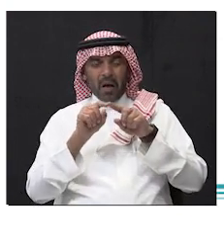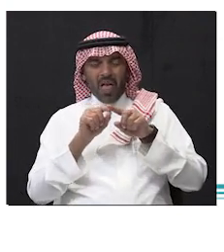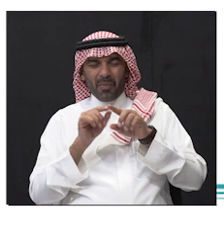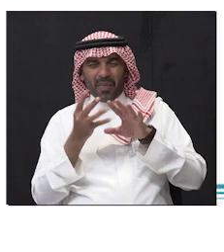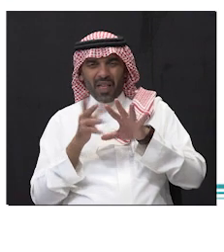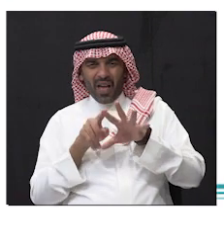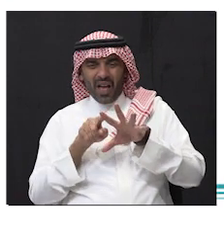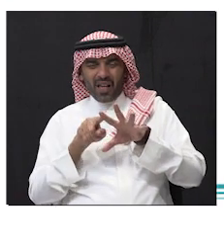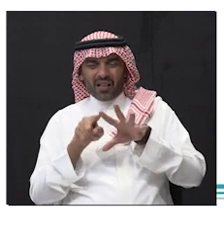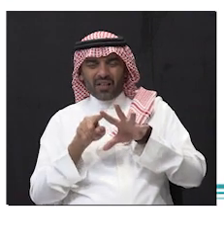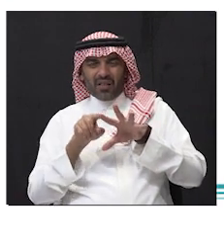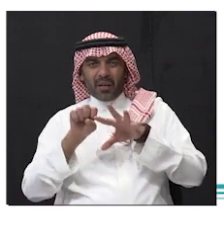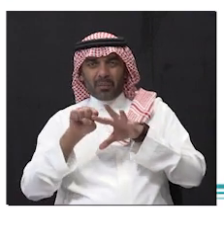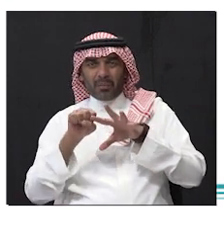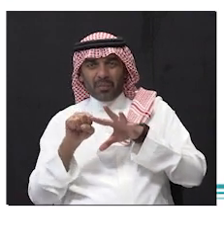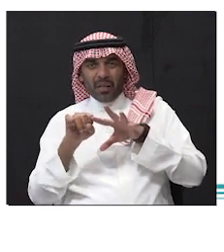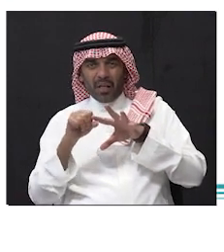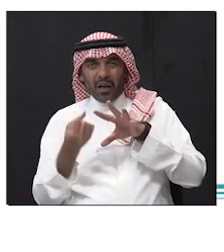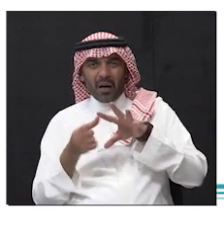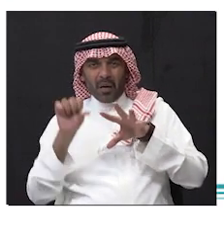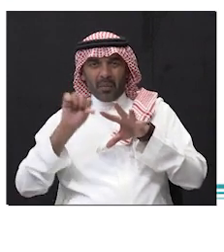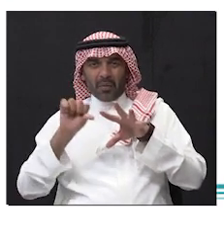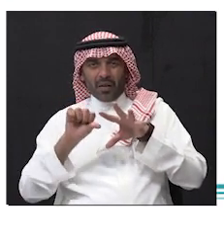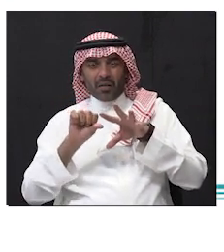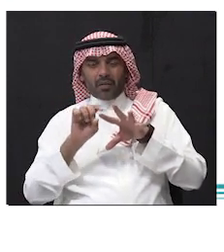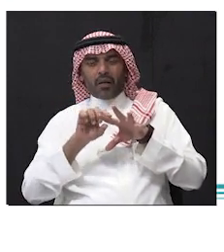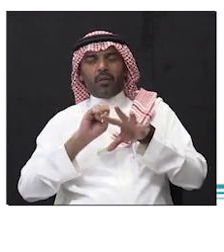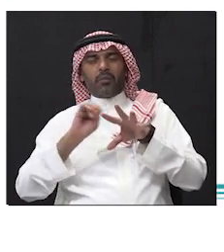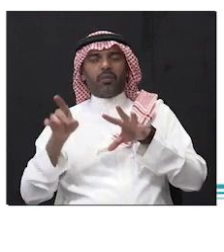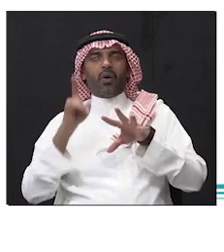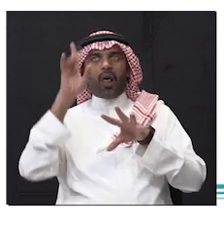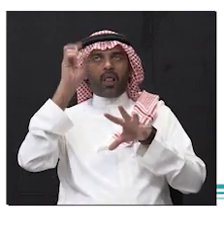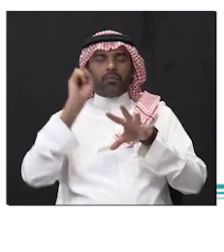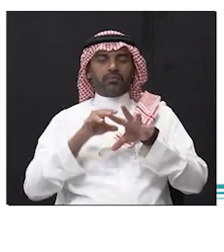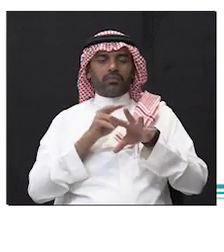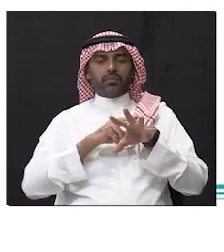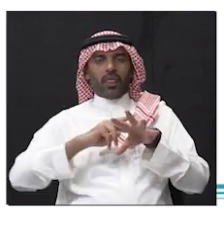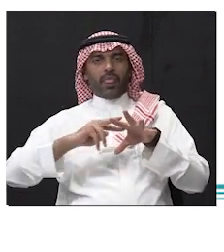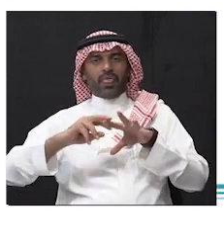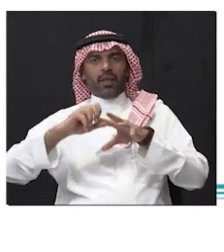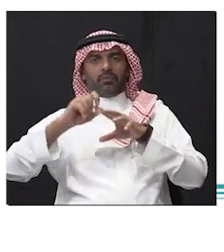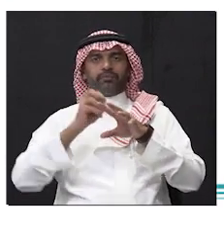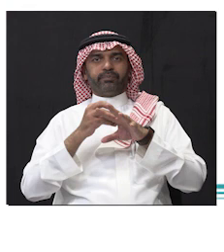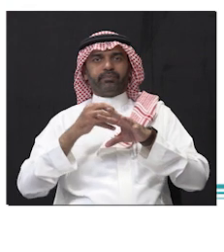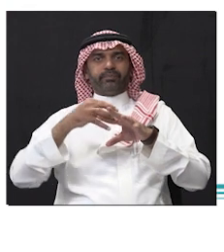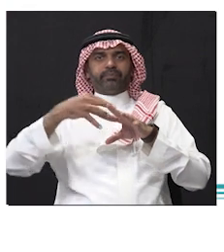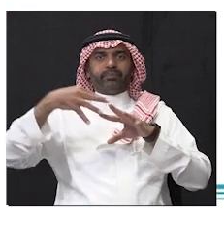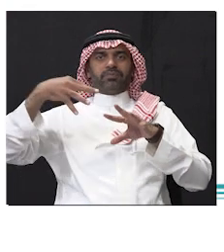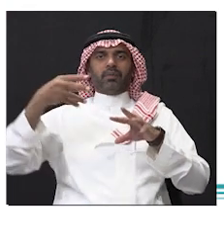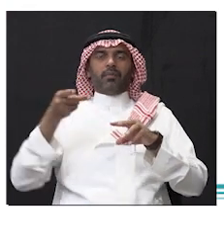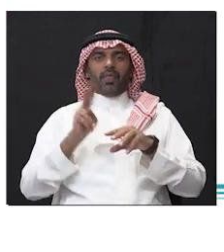الله بتعويض الأجزاء التالفة. أحسنتم ونموها.